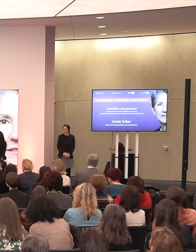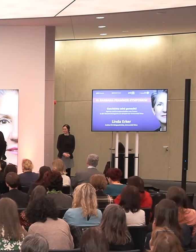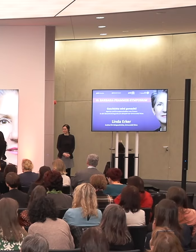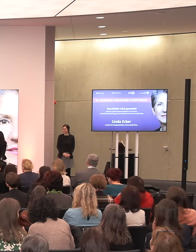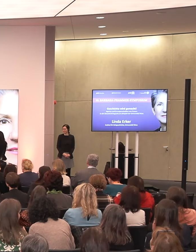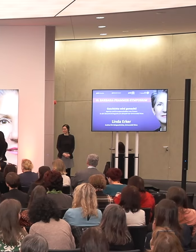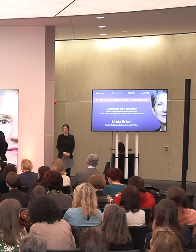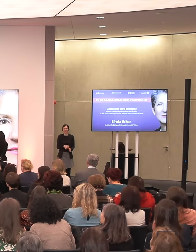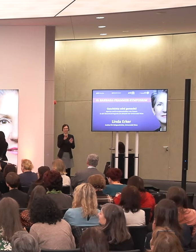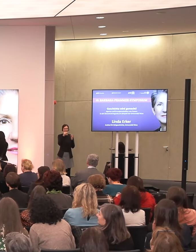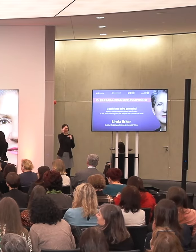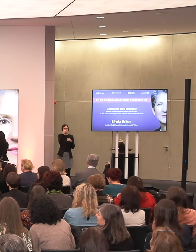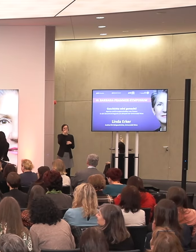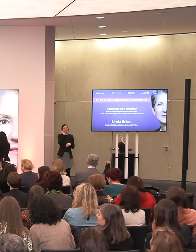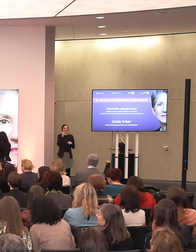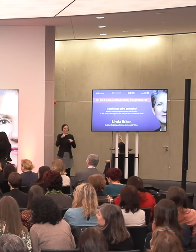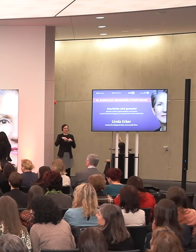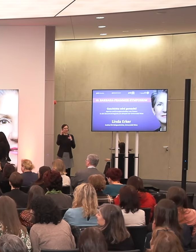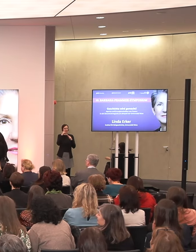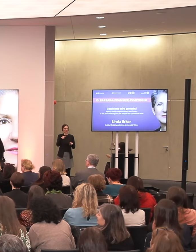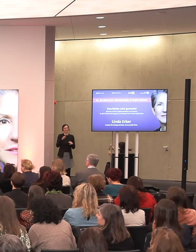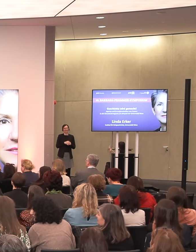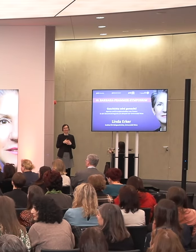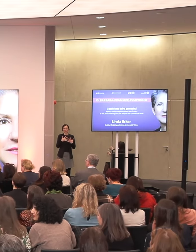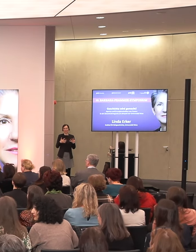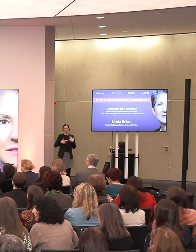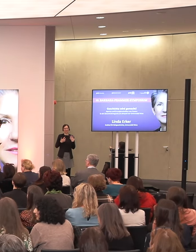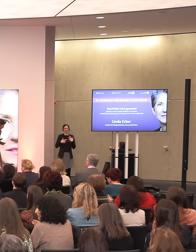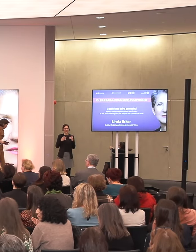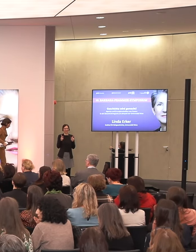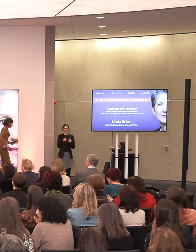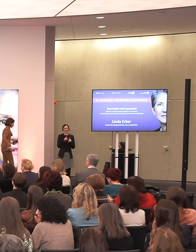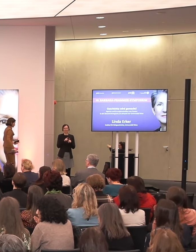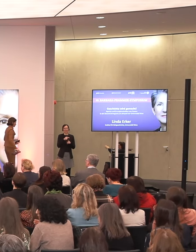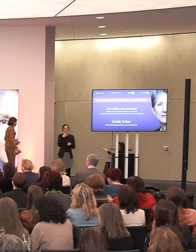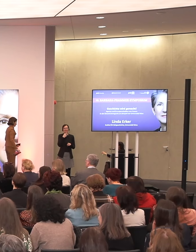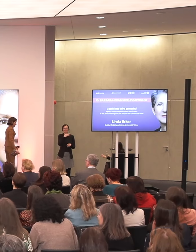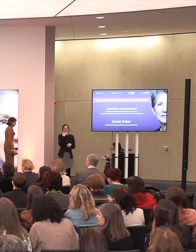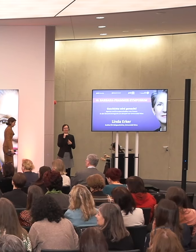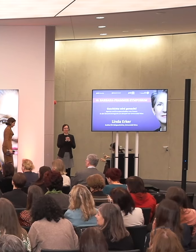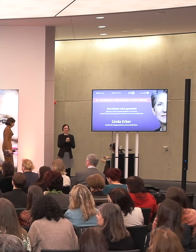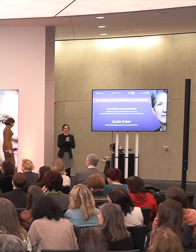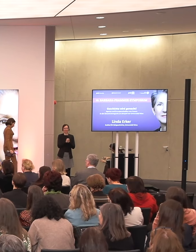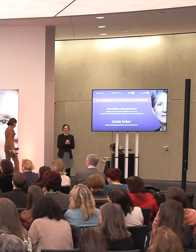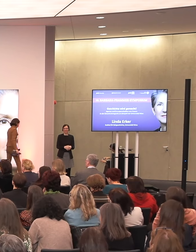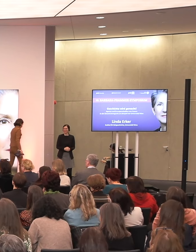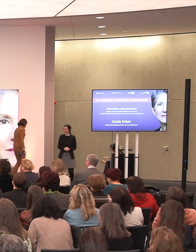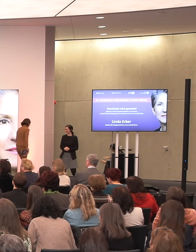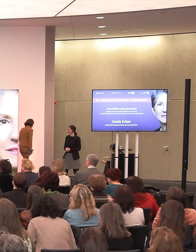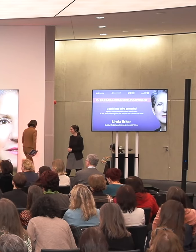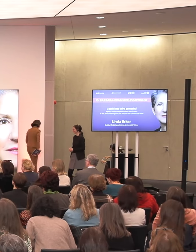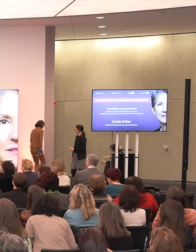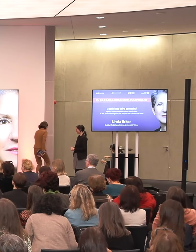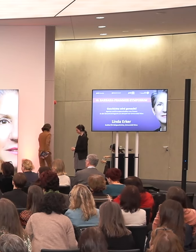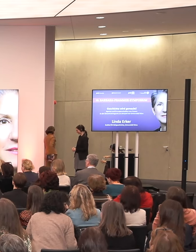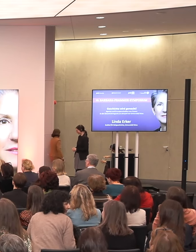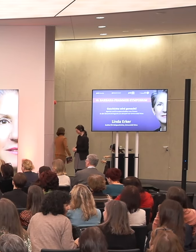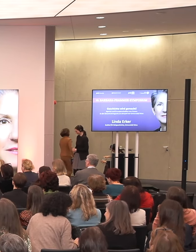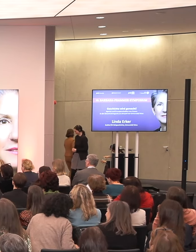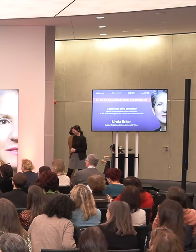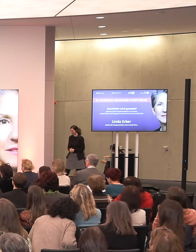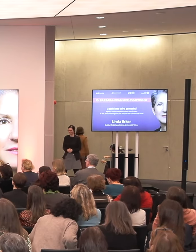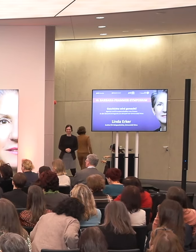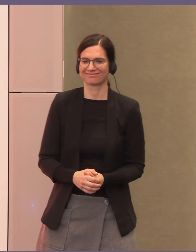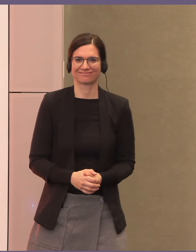Sehr geehrte Damen und Herren, und mit großer Freude kann ich auch sagen, liebe Freunde und Freundinnen, folgen Sie mir